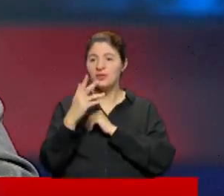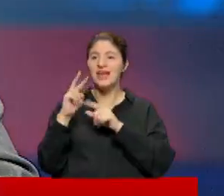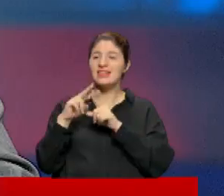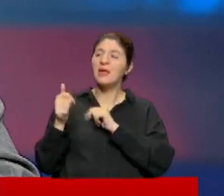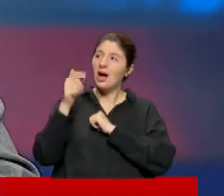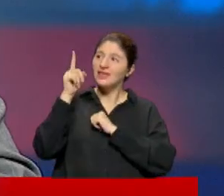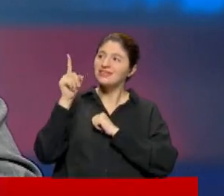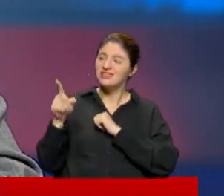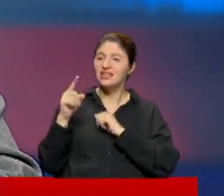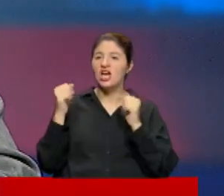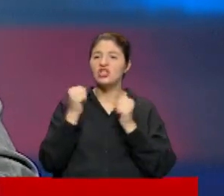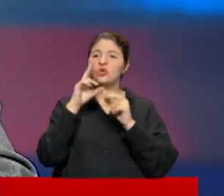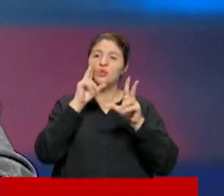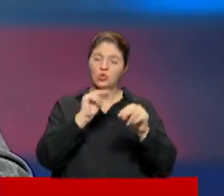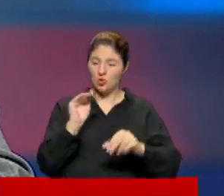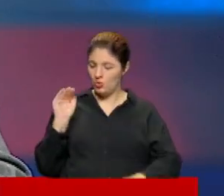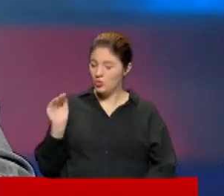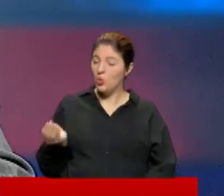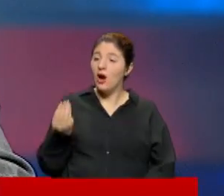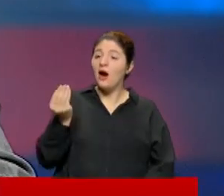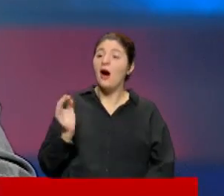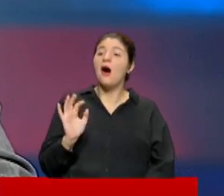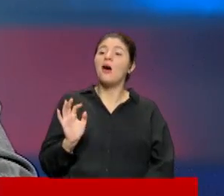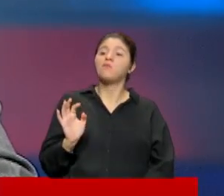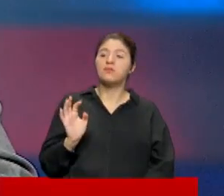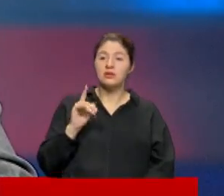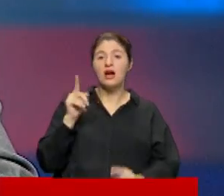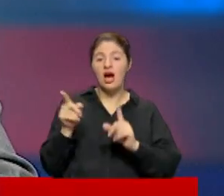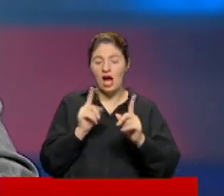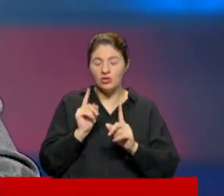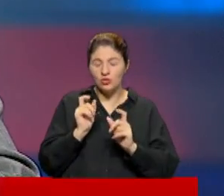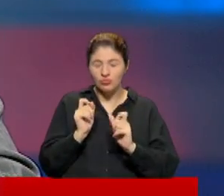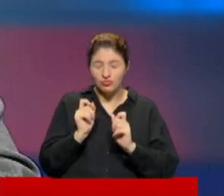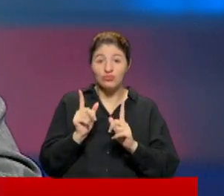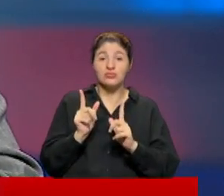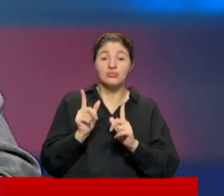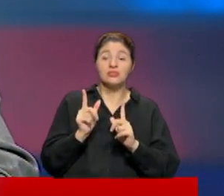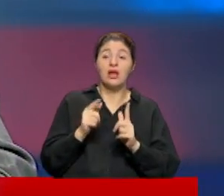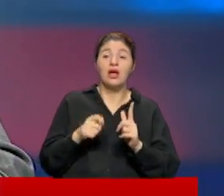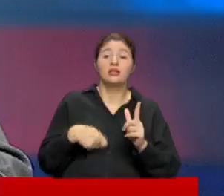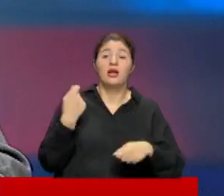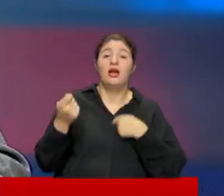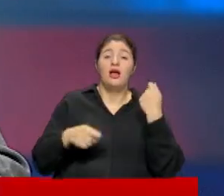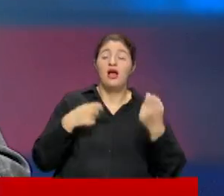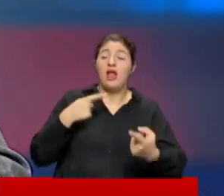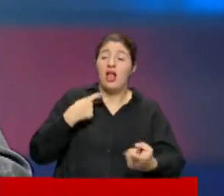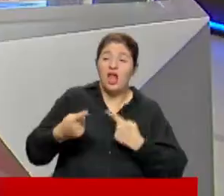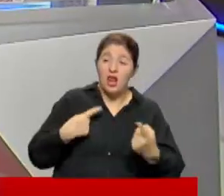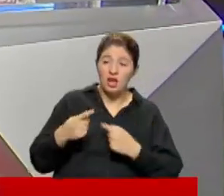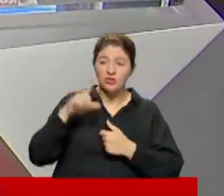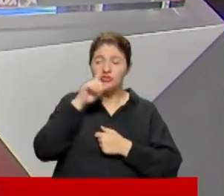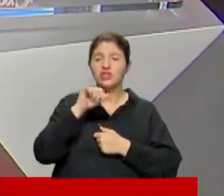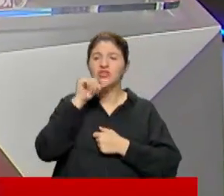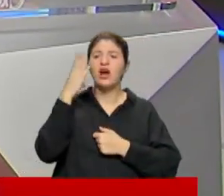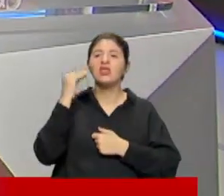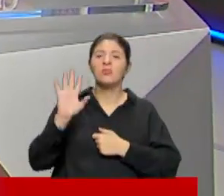nebati kış uykusundan uyanamamış olmasına rağmen arada uyanıp da İpe sapa Gelmez sözleri dolayısıyla